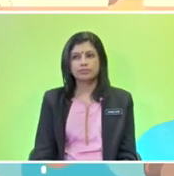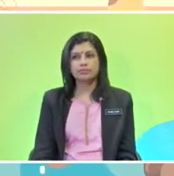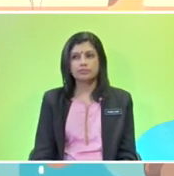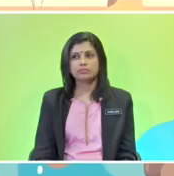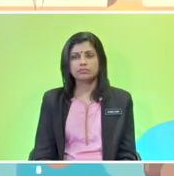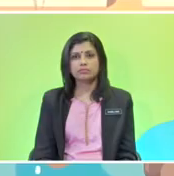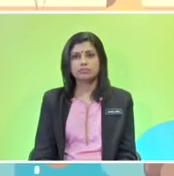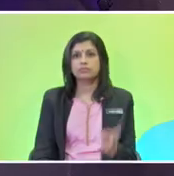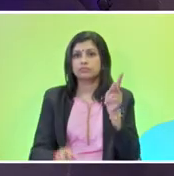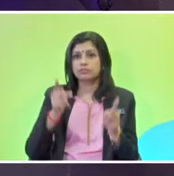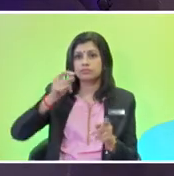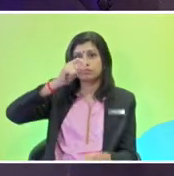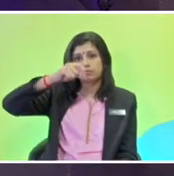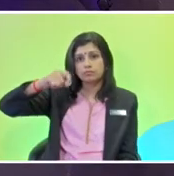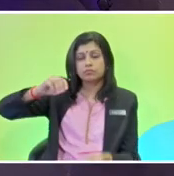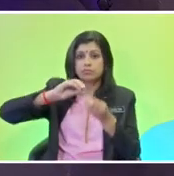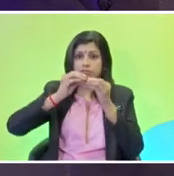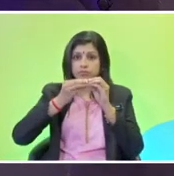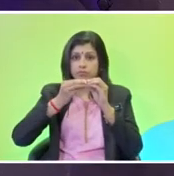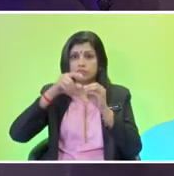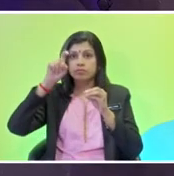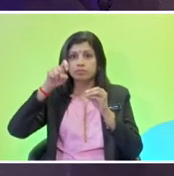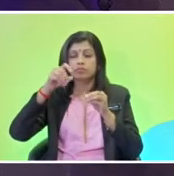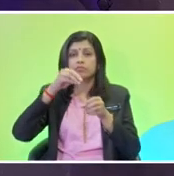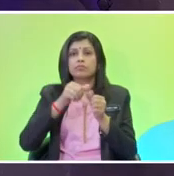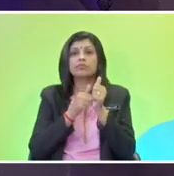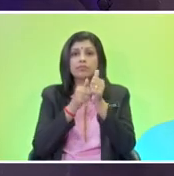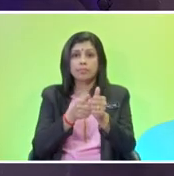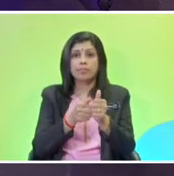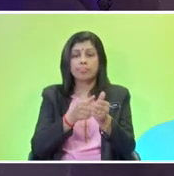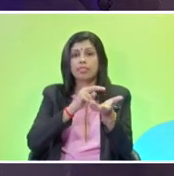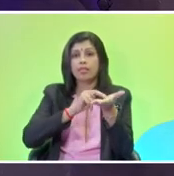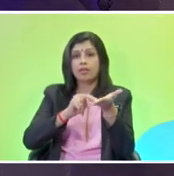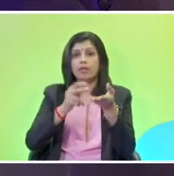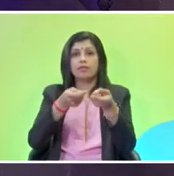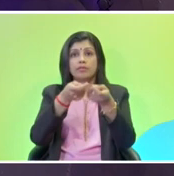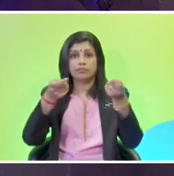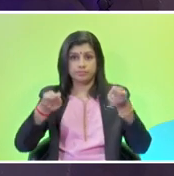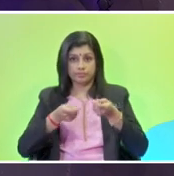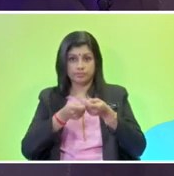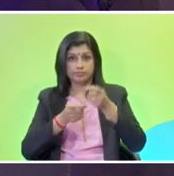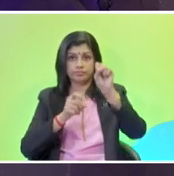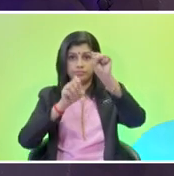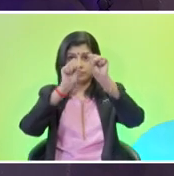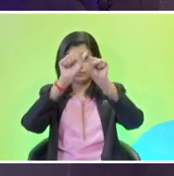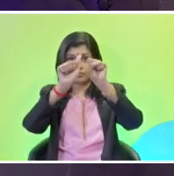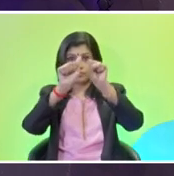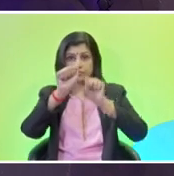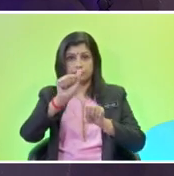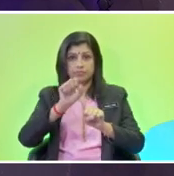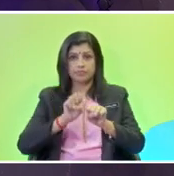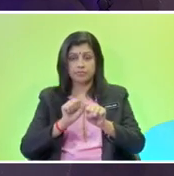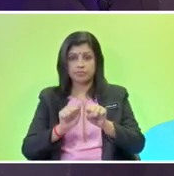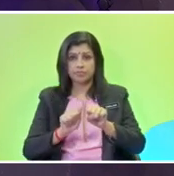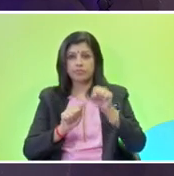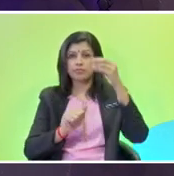menulis angka tu dia perlulah dalam ruangan yang sama ya. Dia takut tersilap ruangan tu nanti tambah yang nombor lain. Okey, sebab